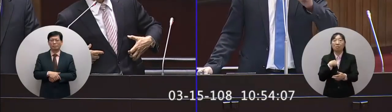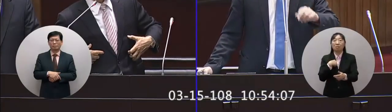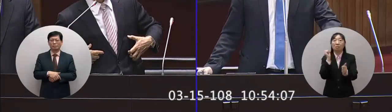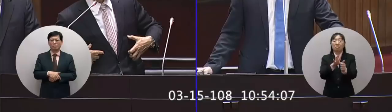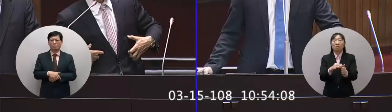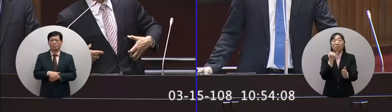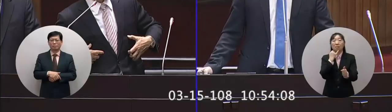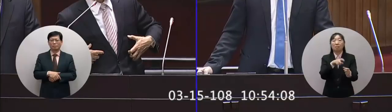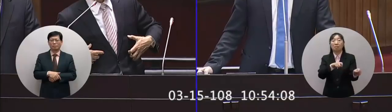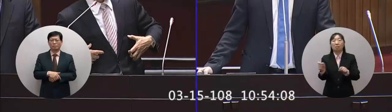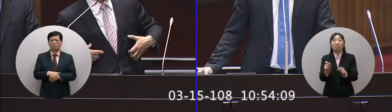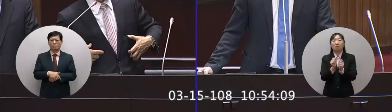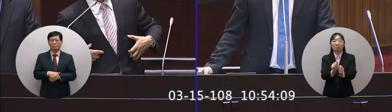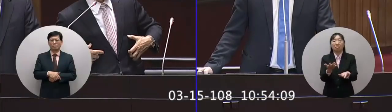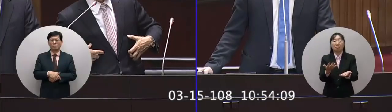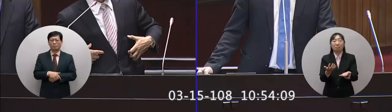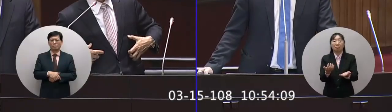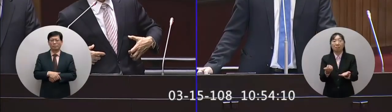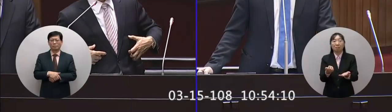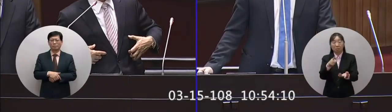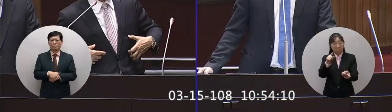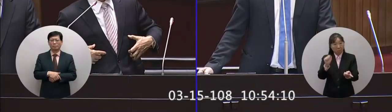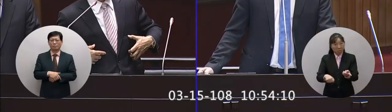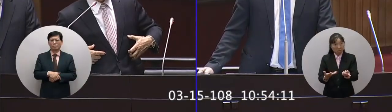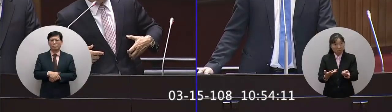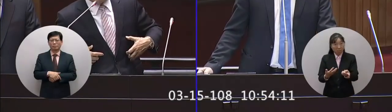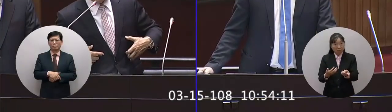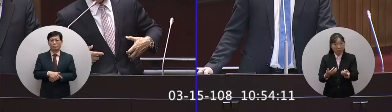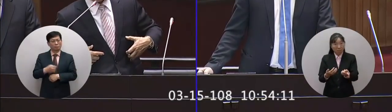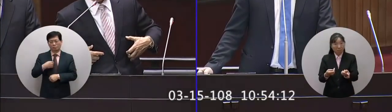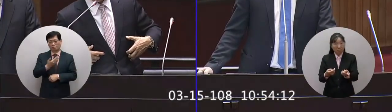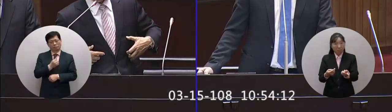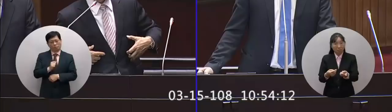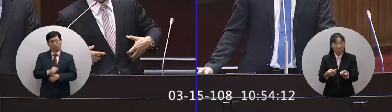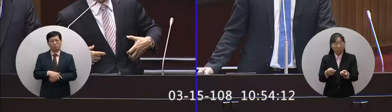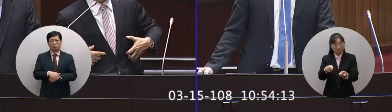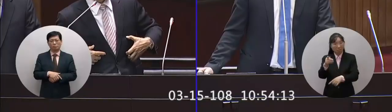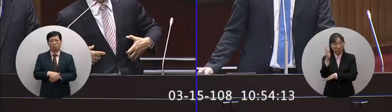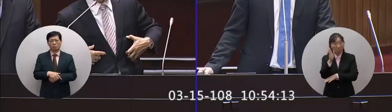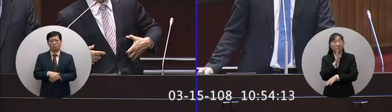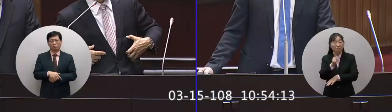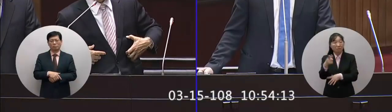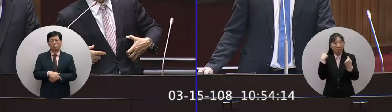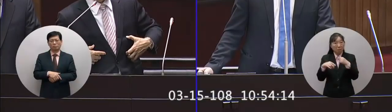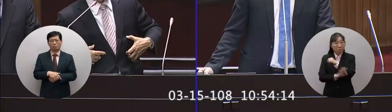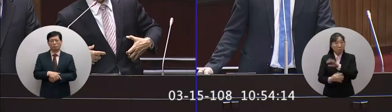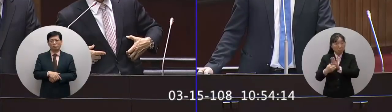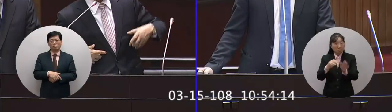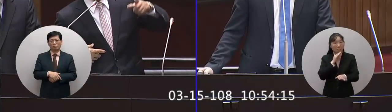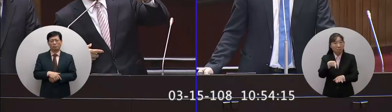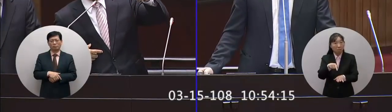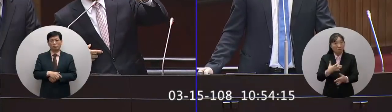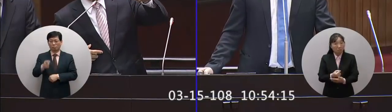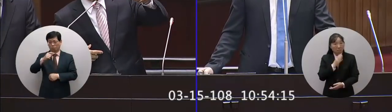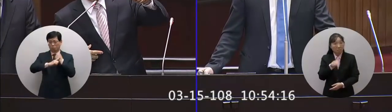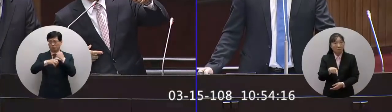缓刑，院长，你可以接受吗？ 对，我不能接受。 这是政府反贪腐的决心吗？ 但